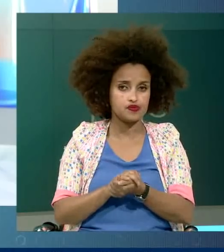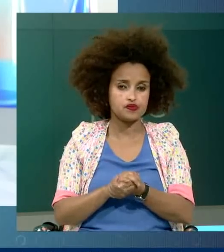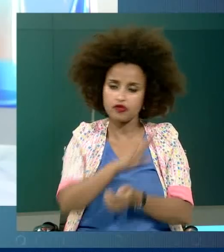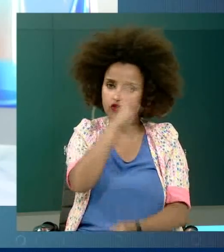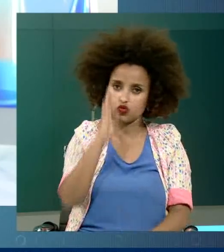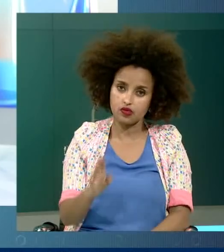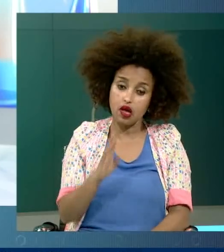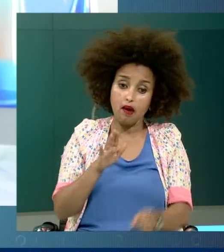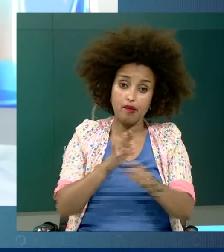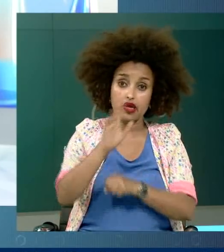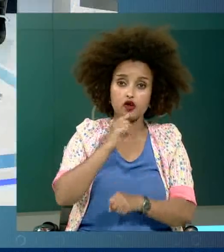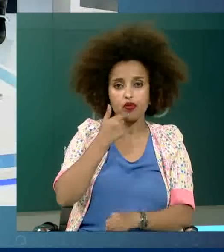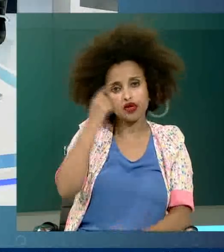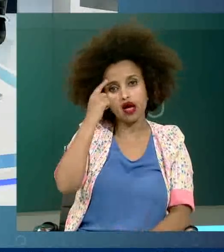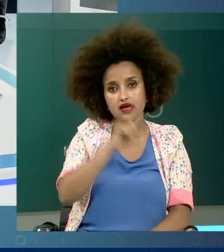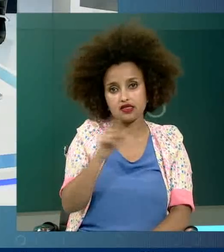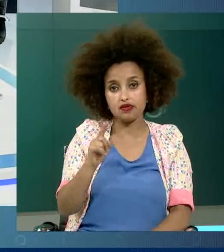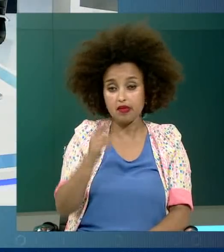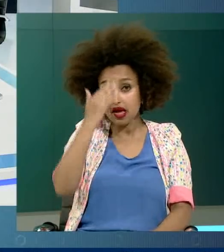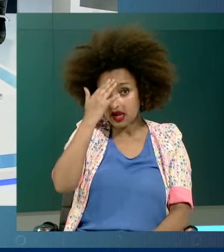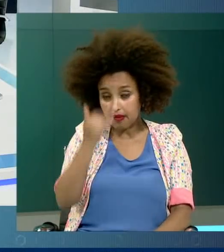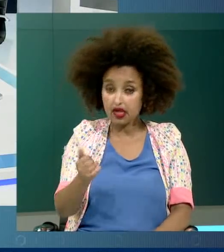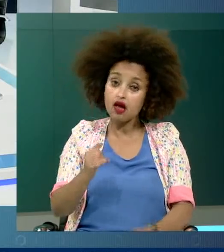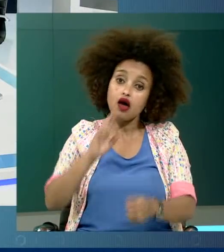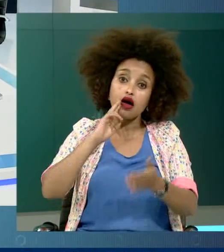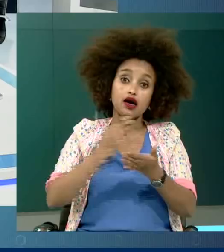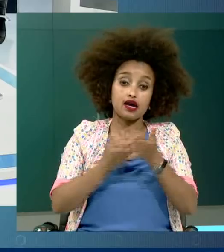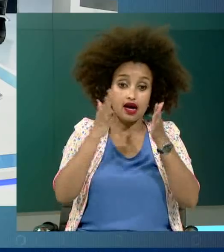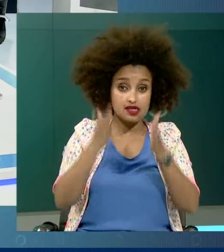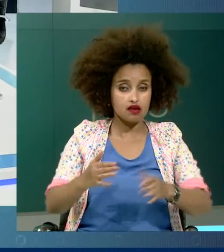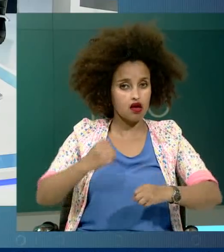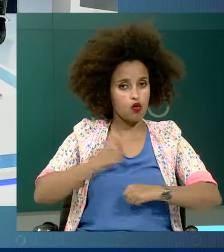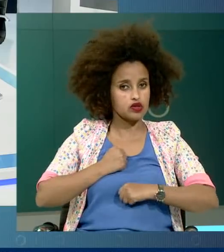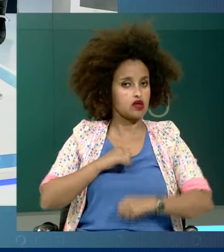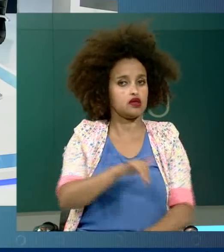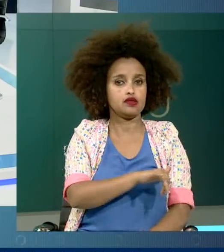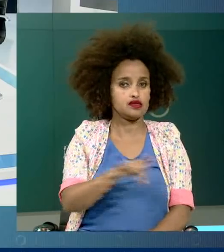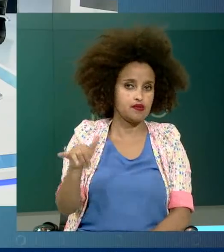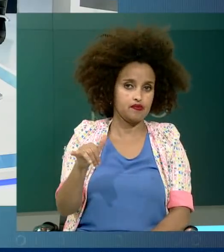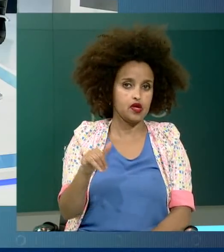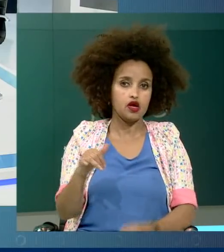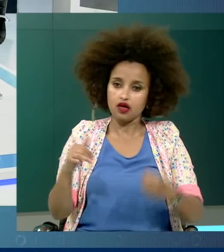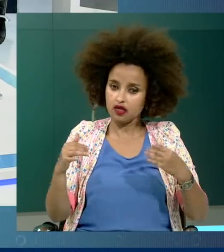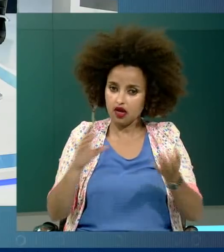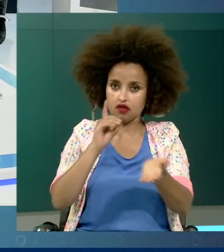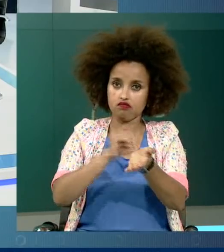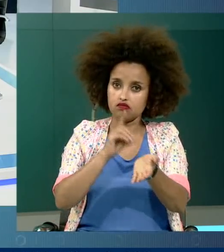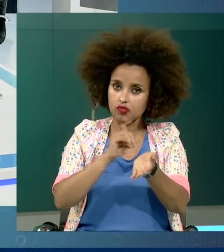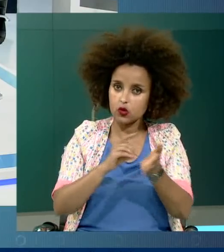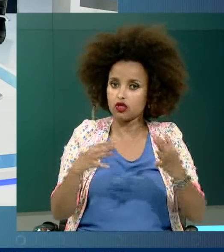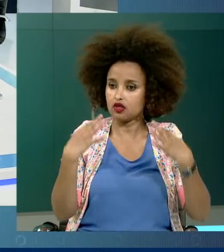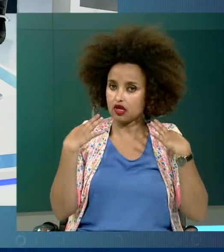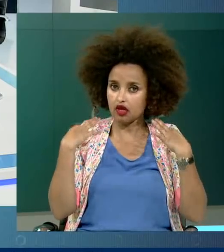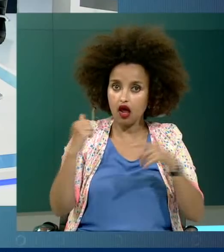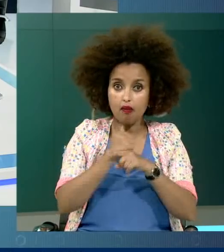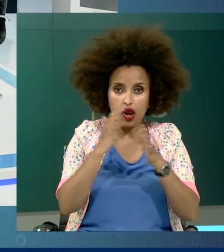ተዘብተስ በቂ ነው ብዬ አላስብም። ለምን ያለው ያው ጋዜጠኛ ወታደር ነው እንደ ህክምና ባለሙያ እንደ ወታደር